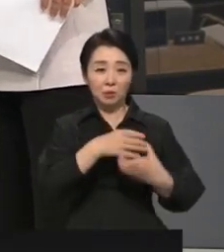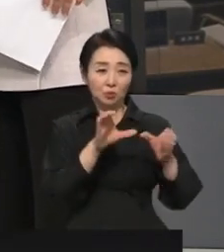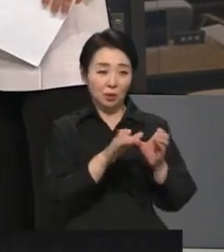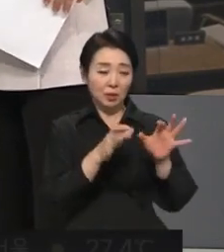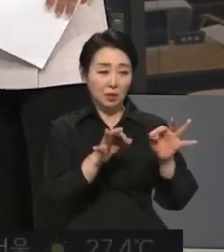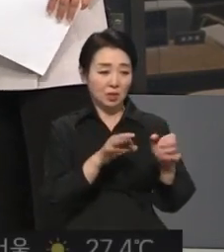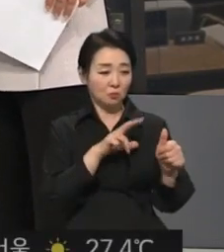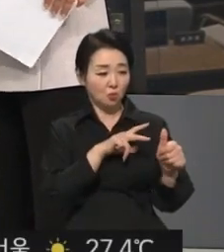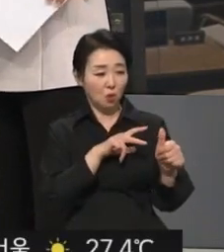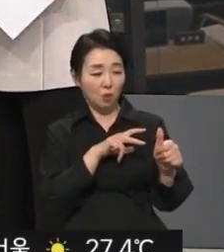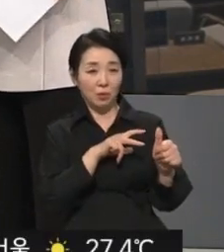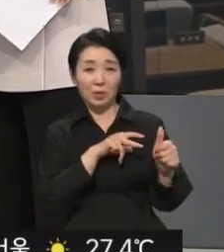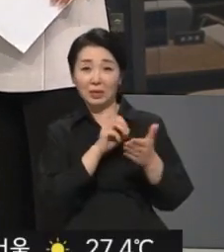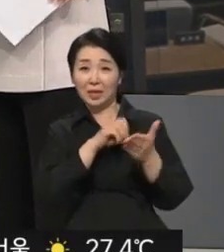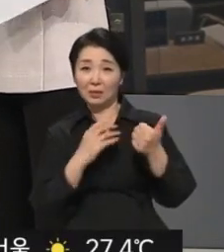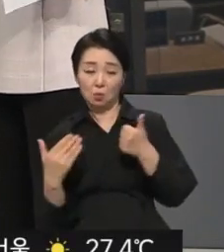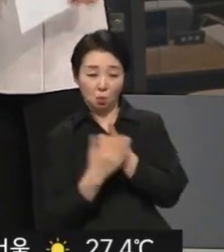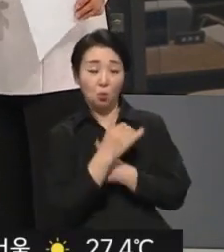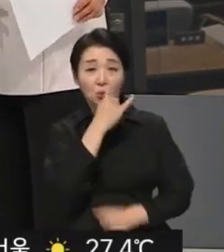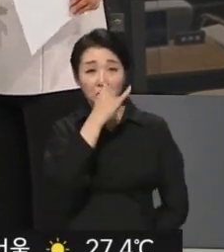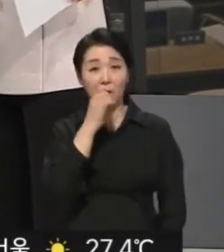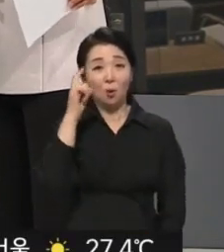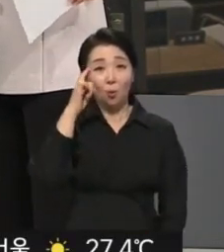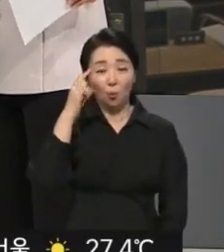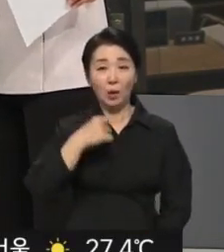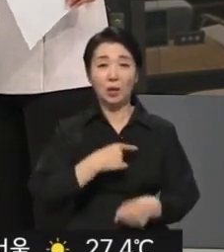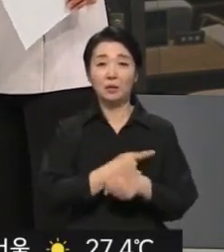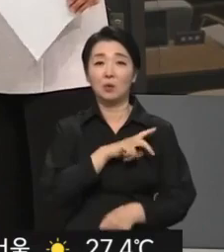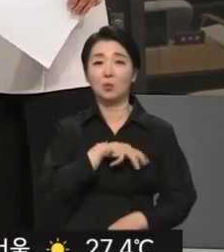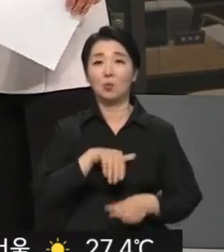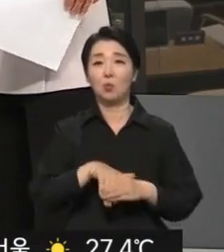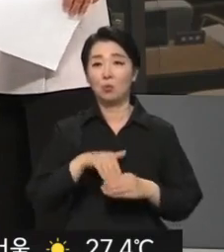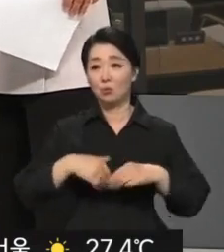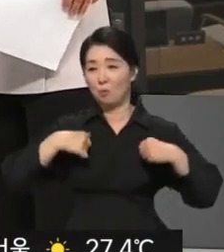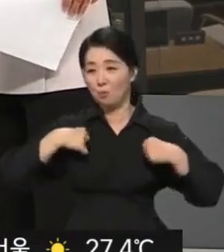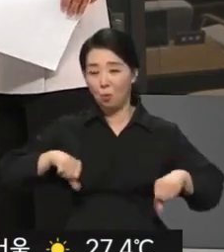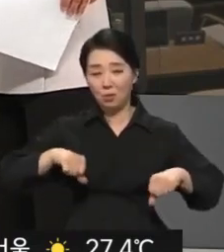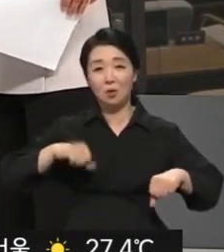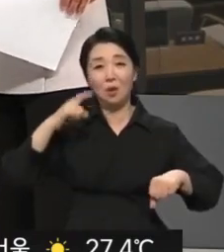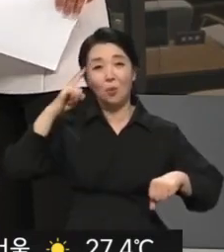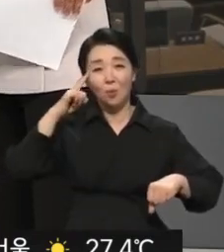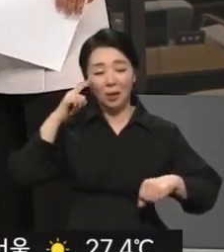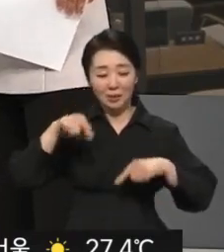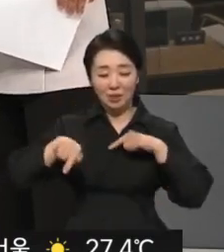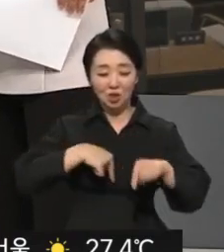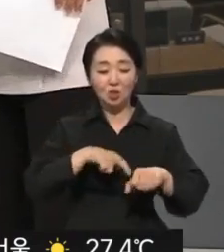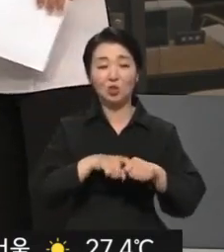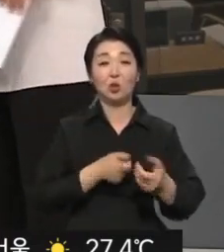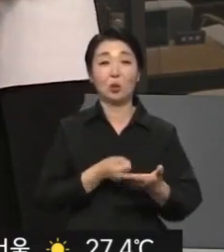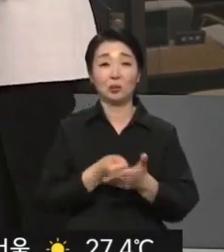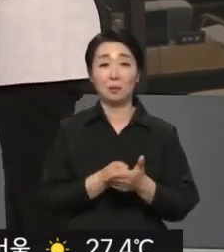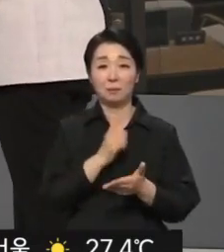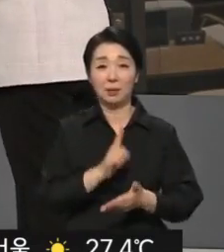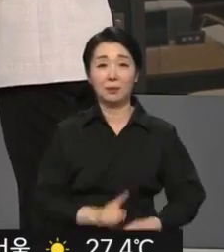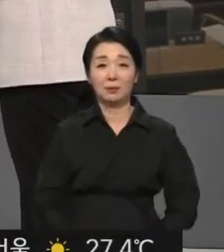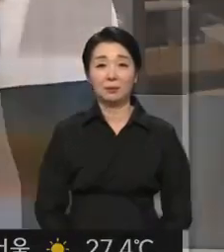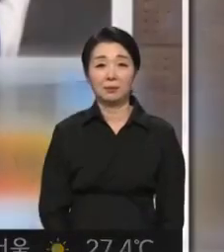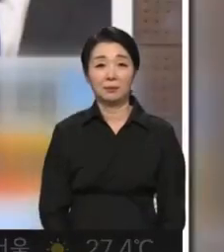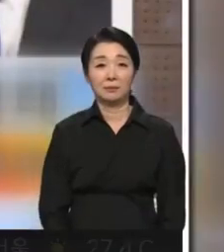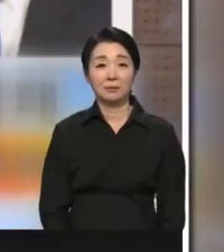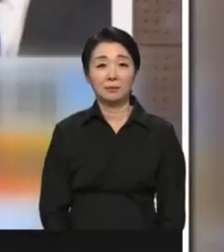목소리도 있었습니다. 내년 공천을 포기한 최고 수준의 정치적 결단이라고 했는데요.